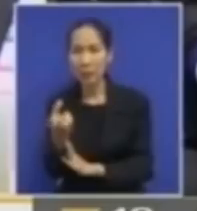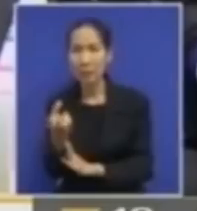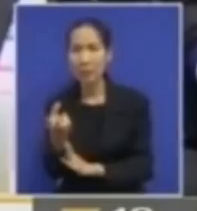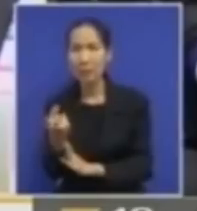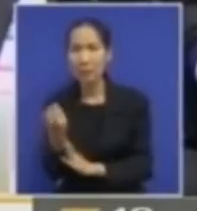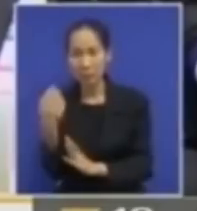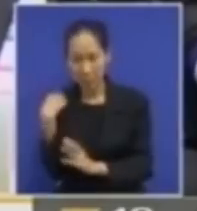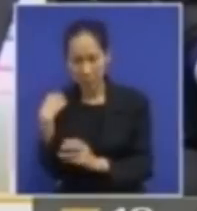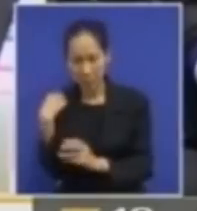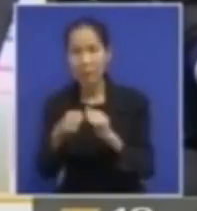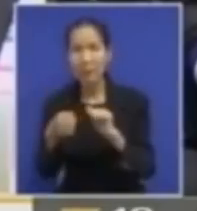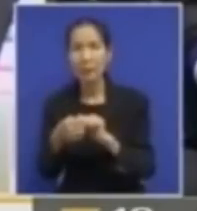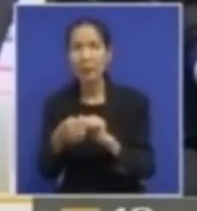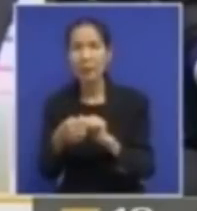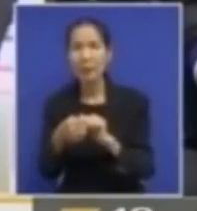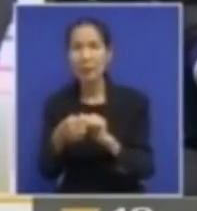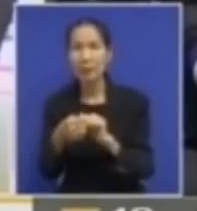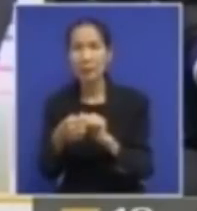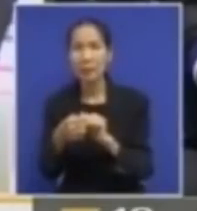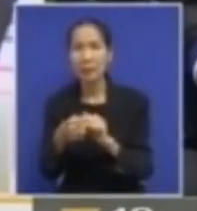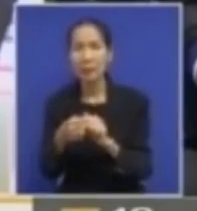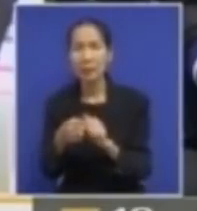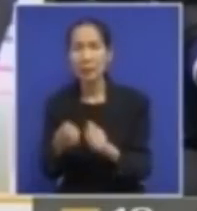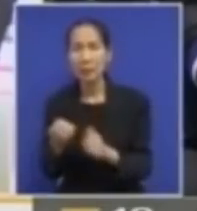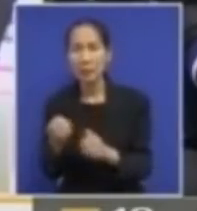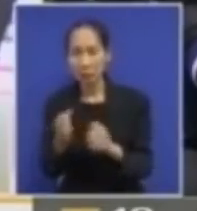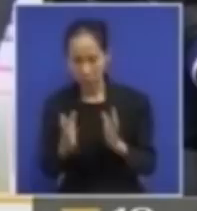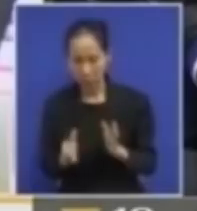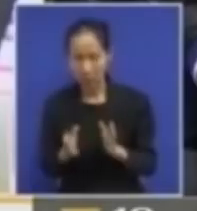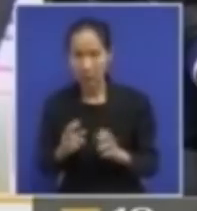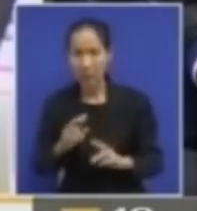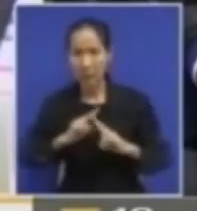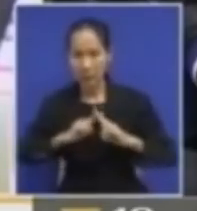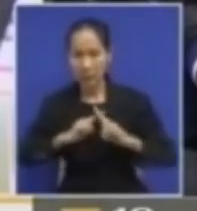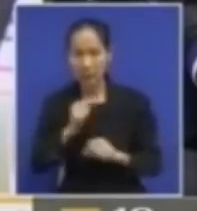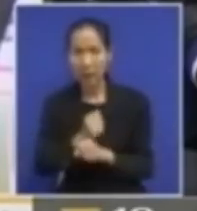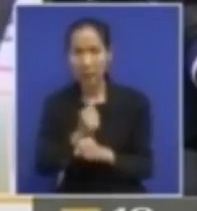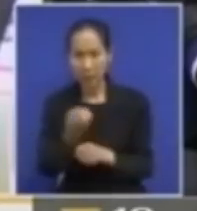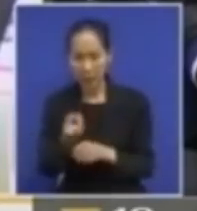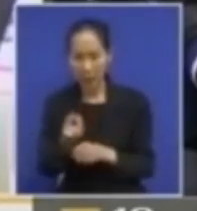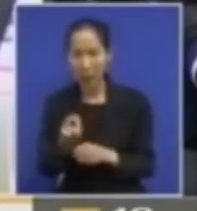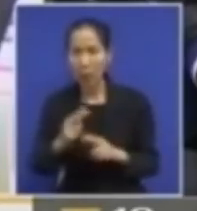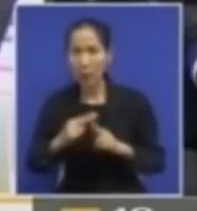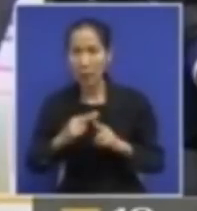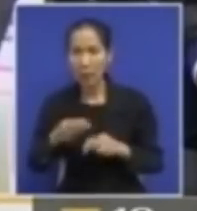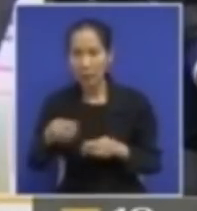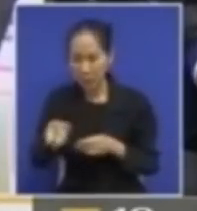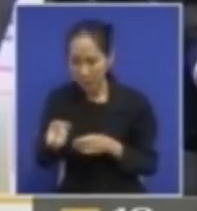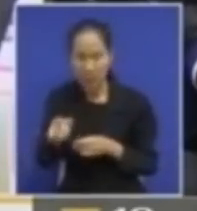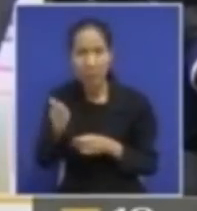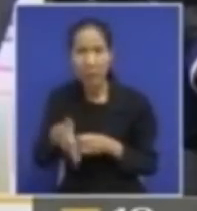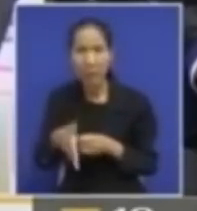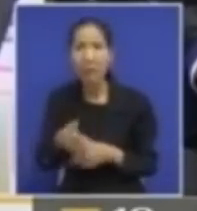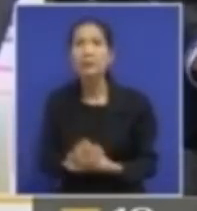หาทำให้พี่น้องประชาชนไม่สามารถที่จะผลิตเมล็ดพันธุ์ข้าวได้เพราะใช้กฎหมายกระสับบังคับให้ดำเนินการเหมือนตัดเสื้อโหลครับท่